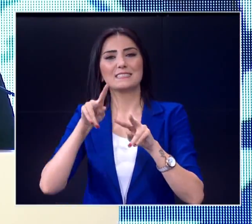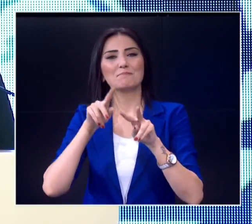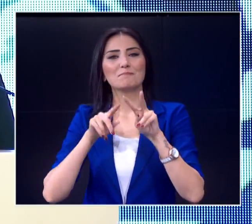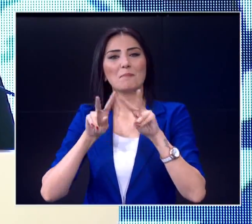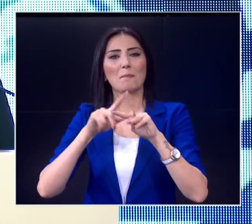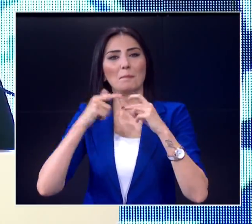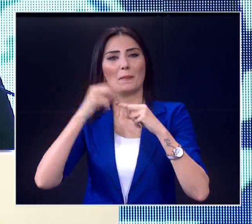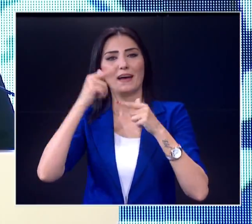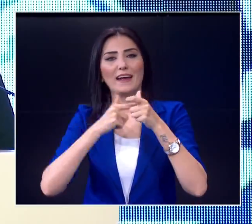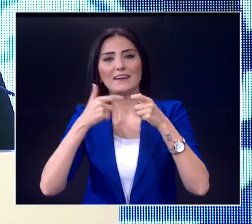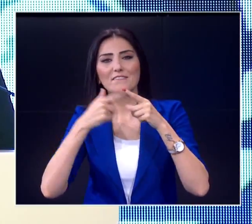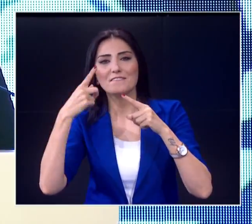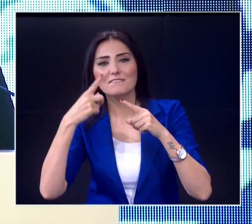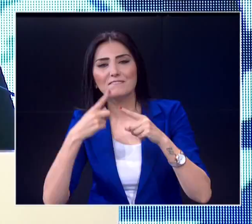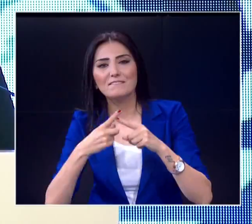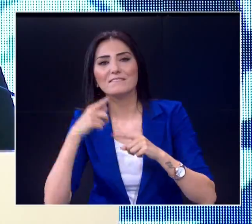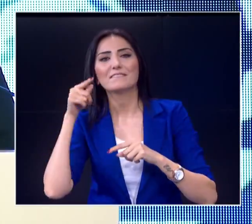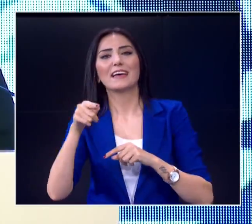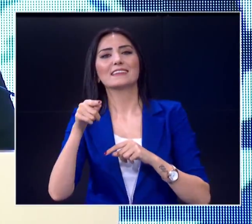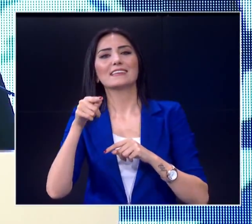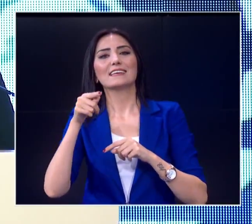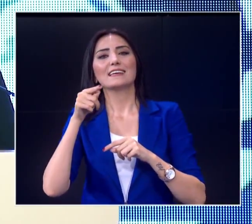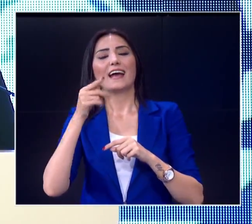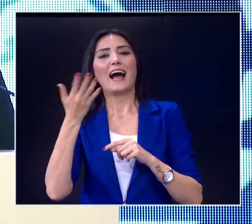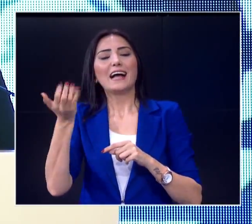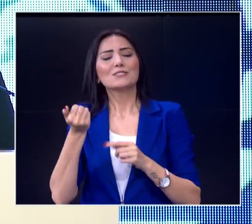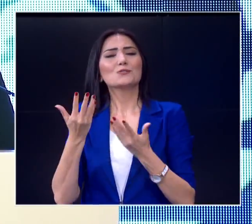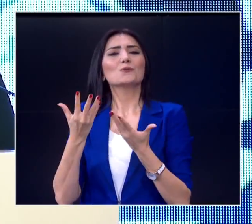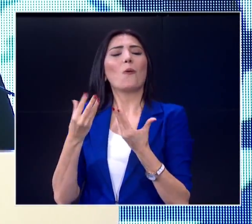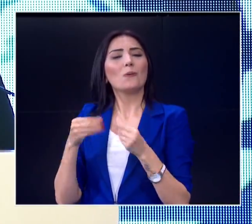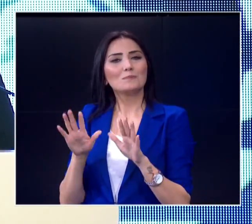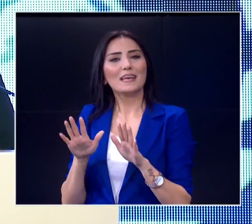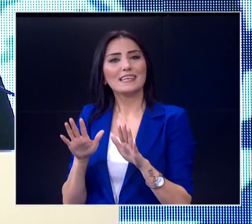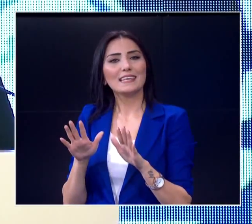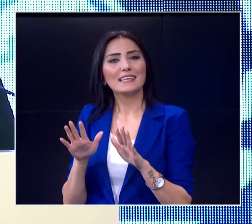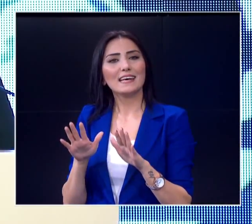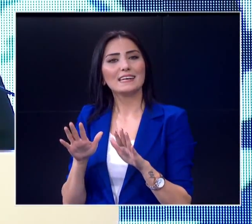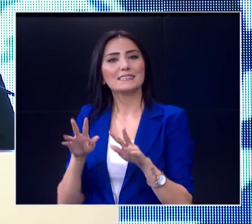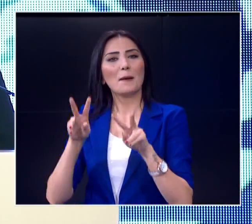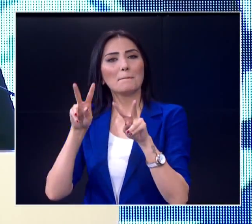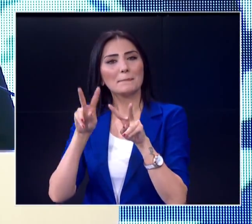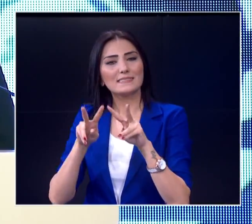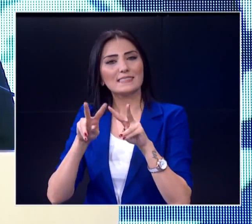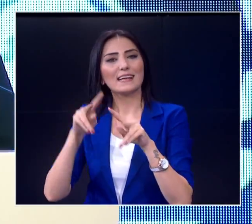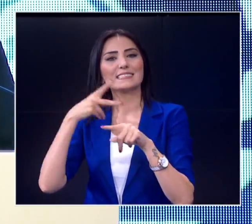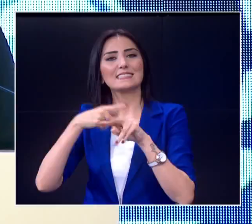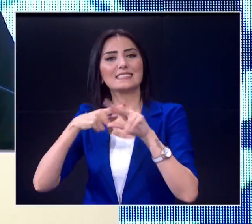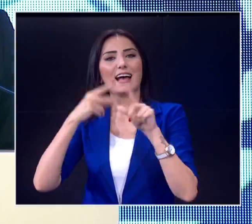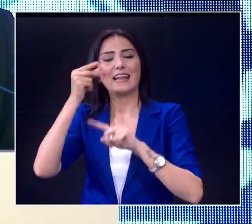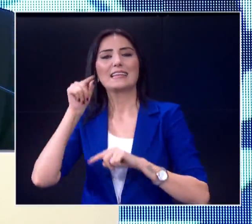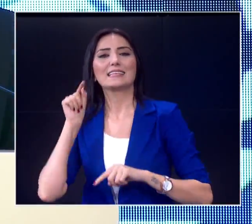Marifet iltifata tabidir. Alıcısı olmayan meta zayidir.